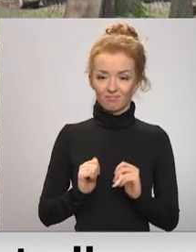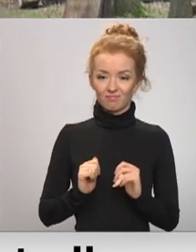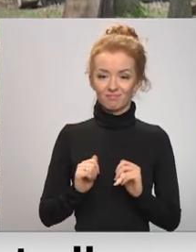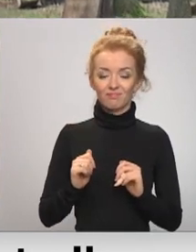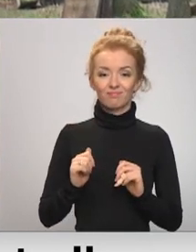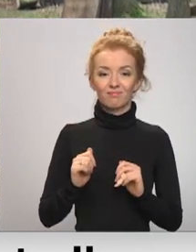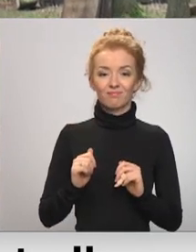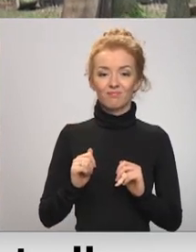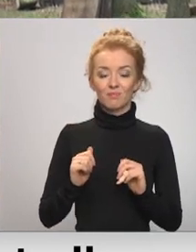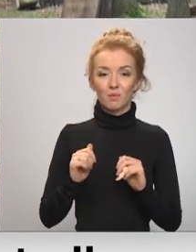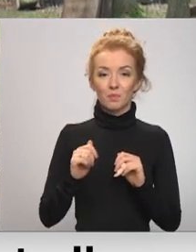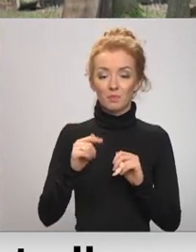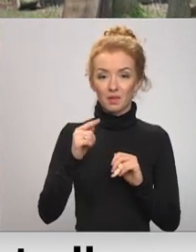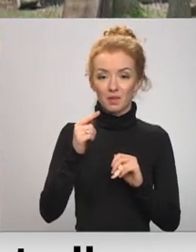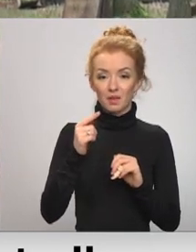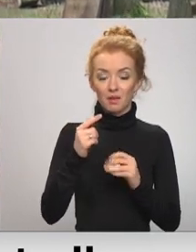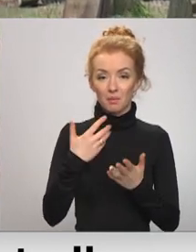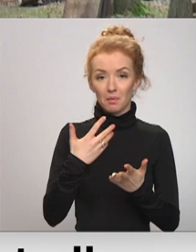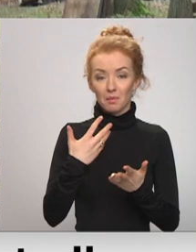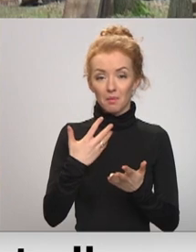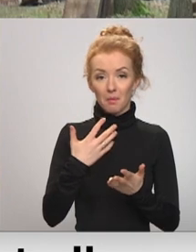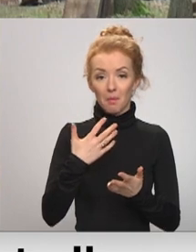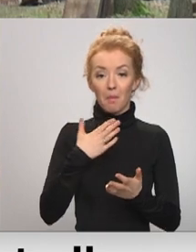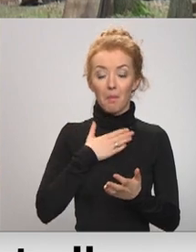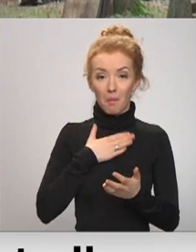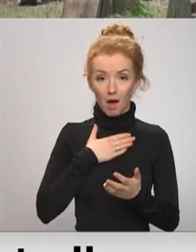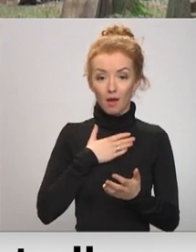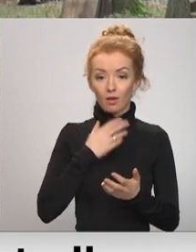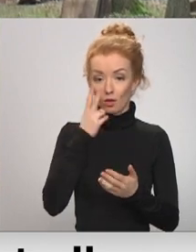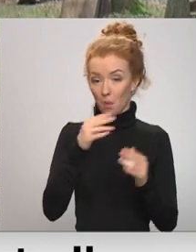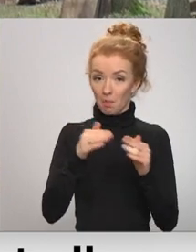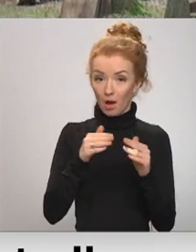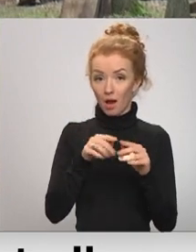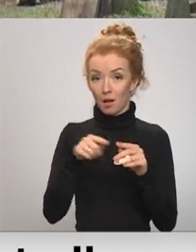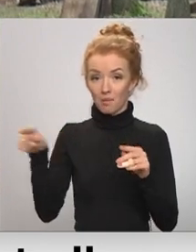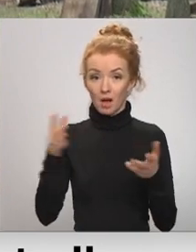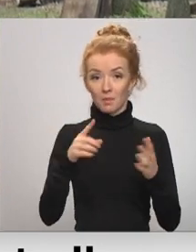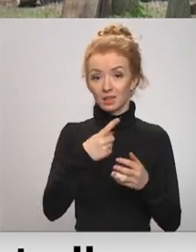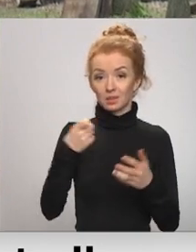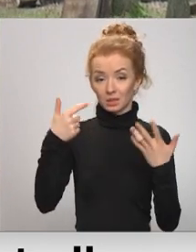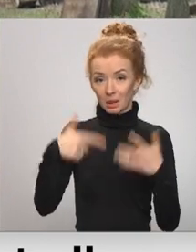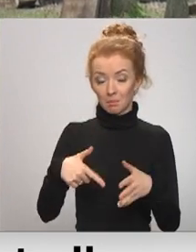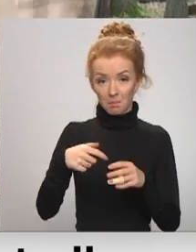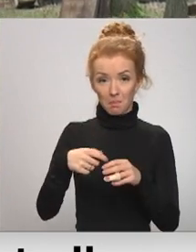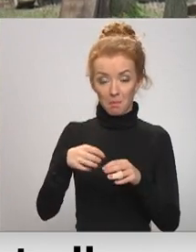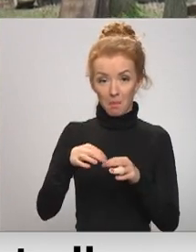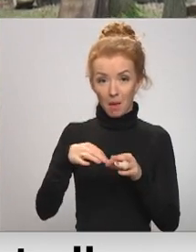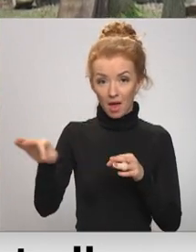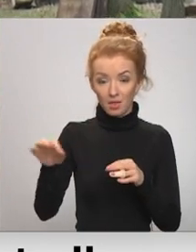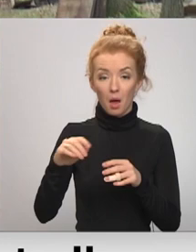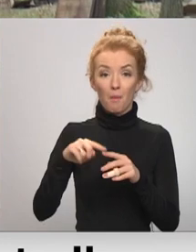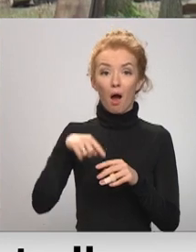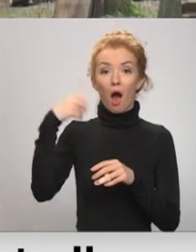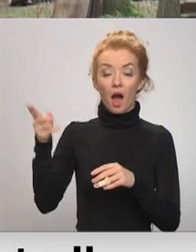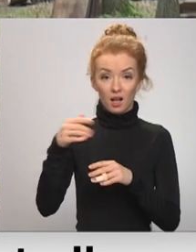jo nu, tas te pat, teiksim, mano mājas, tas ir kaut kādi 170 metri, tur pāri ceļa